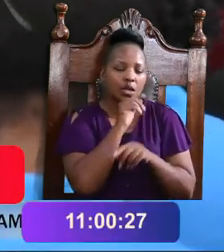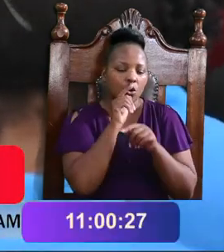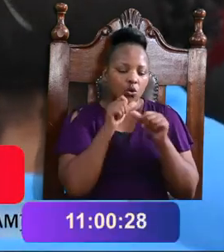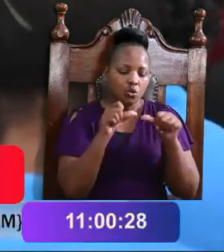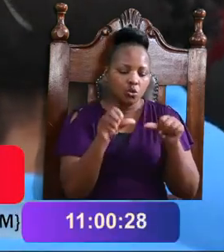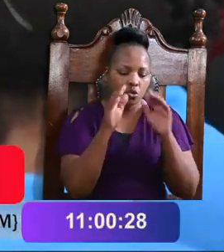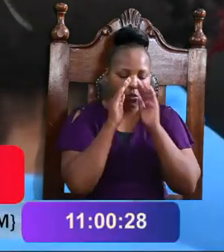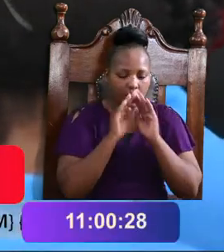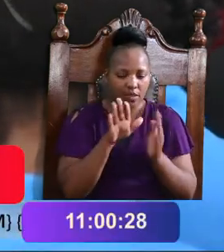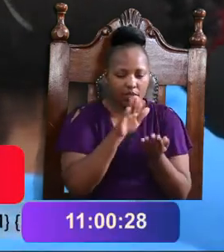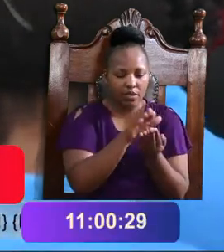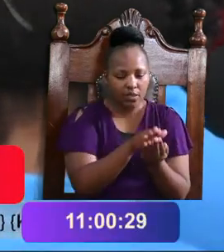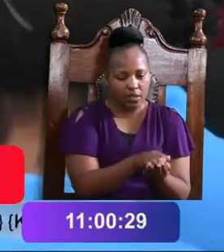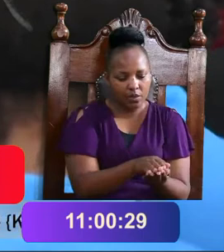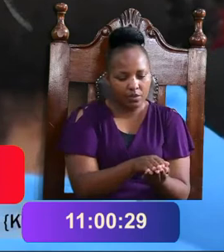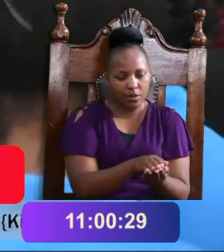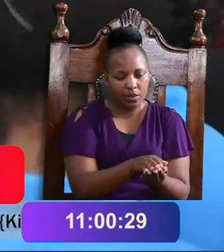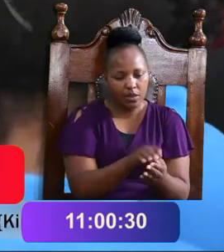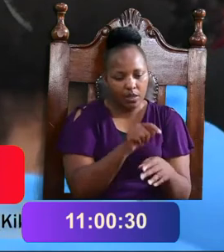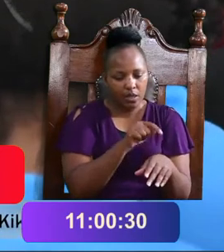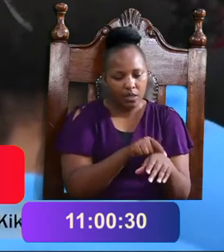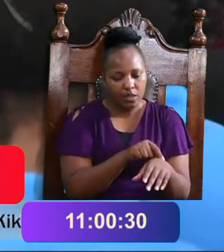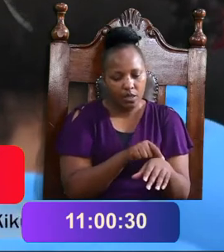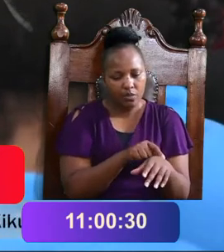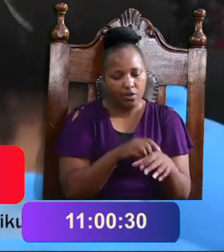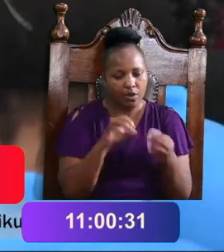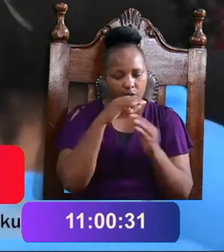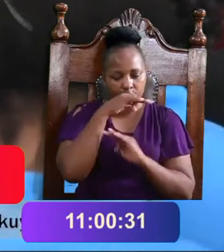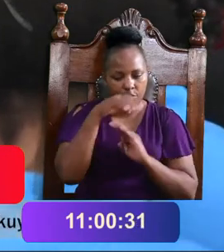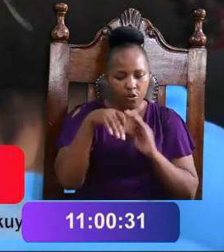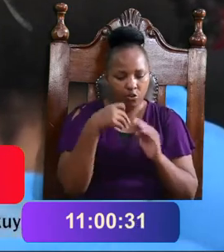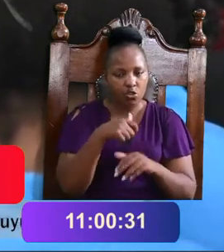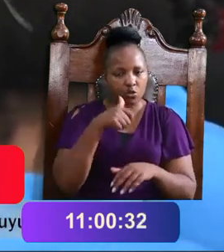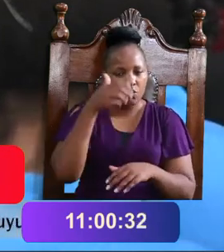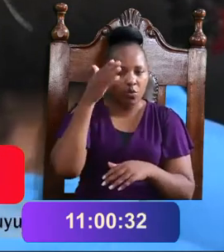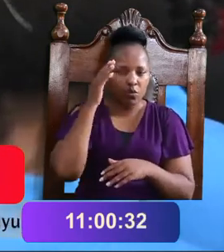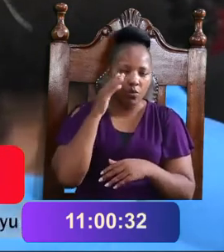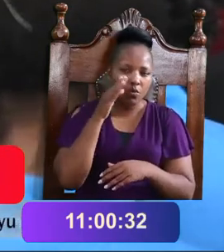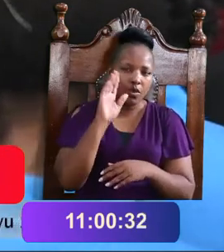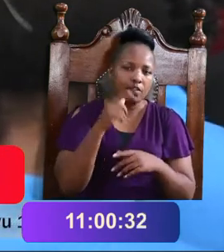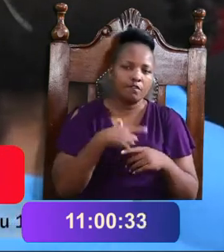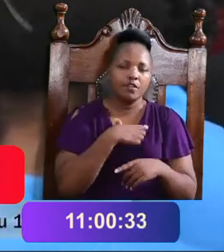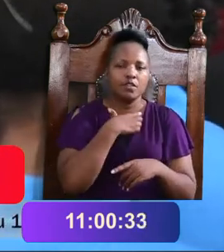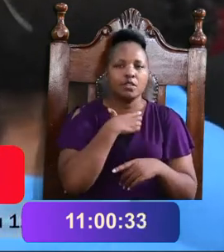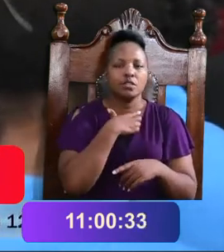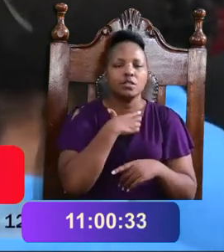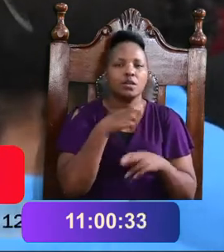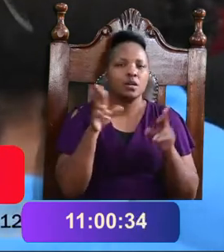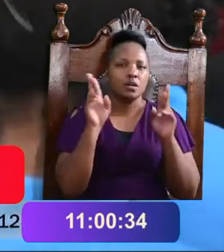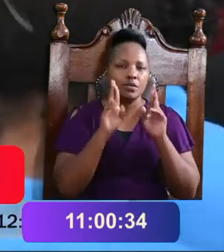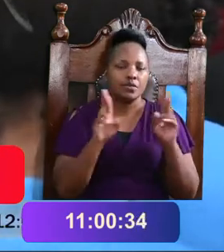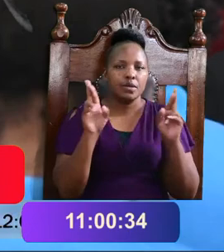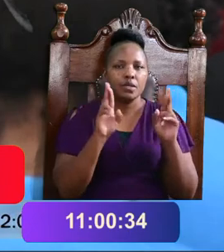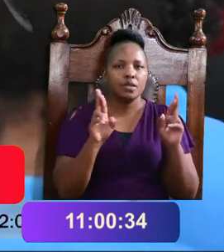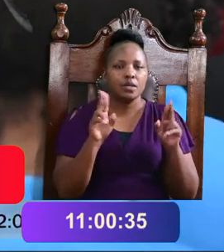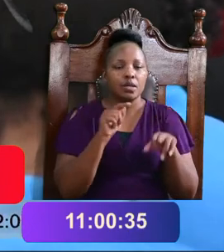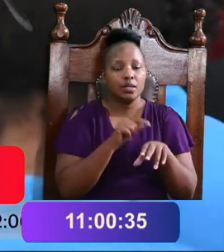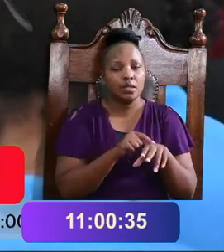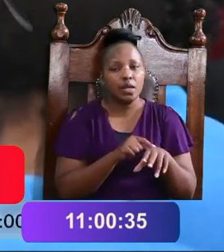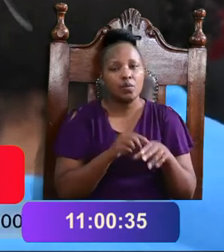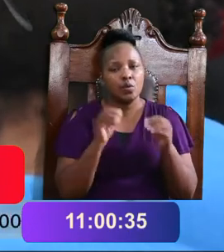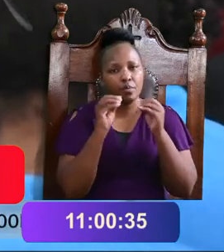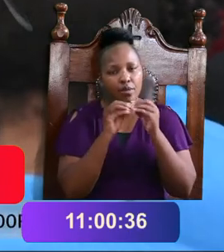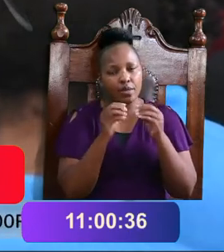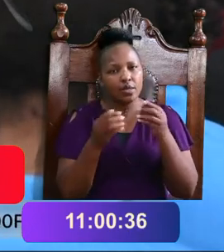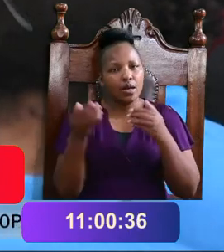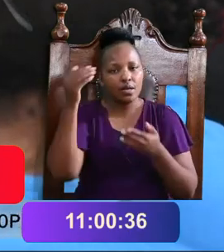na kumhifadhi hata anapoendelea kushirikiana na kanisa kule wanapojiandaa. Tutakapo pia mpata